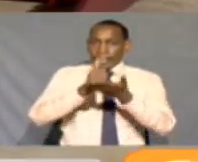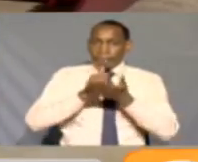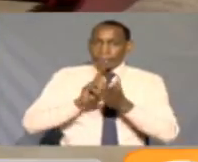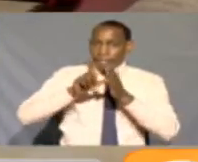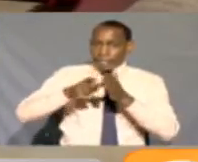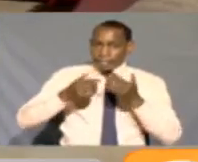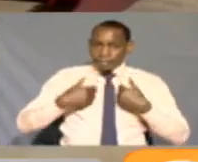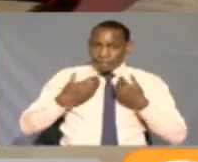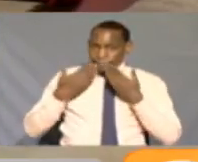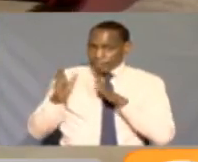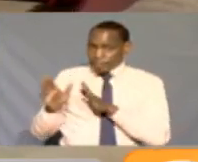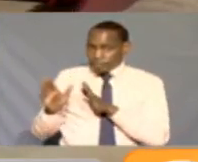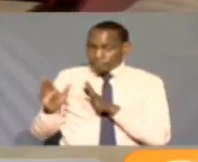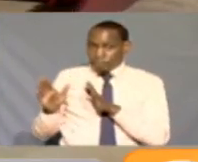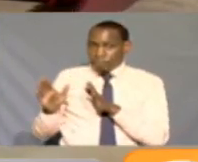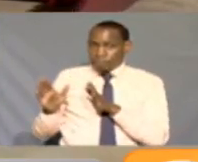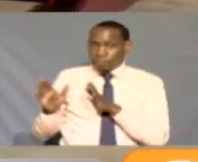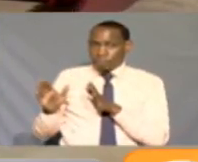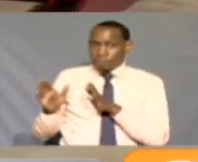mtamalizia.